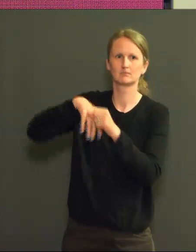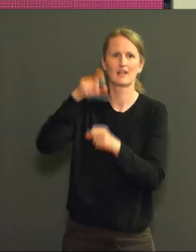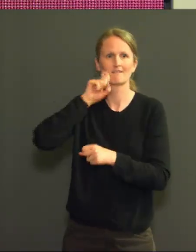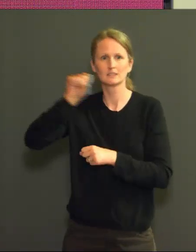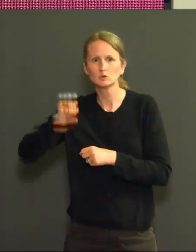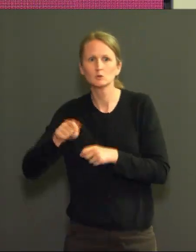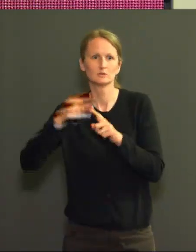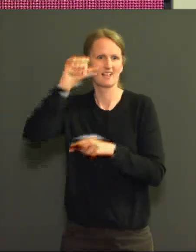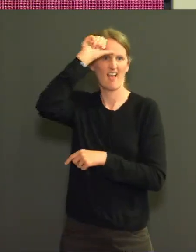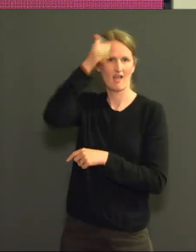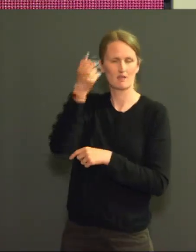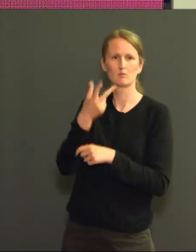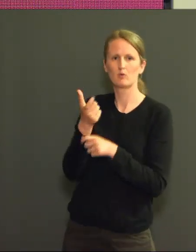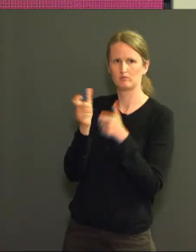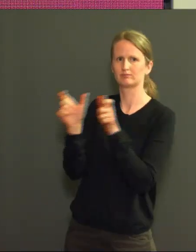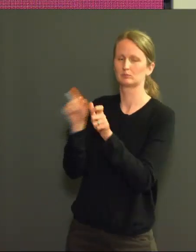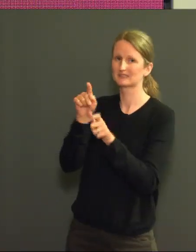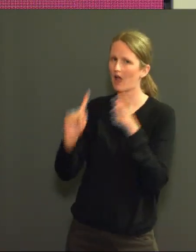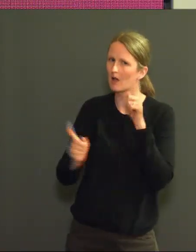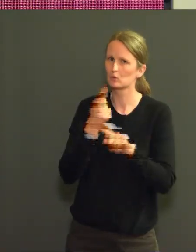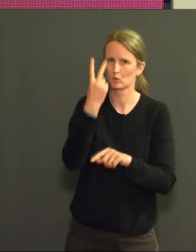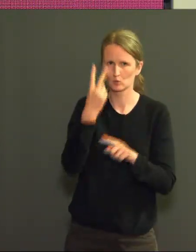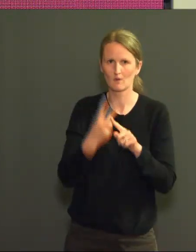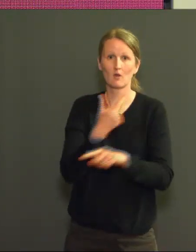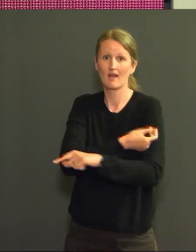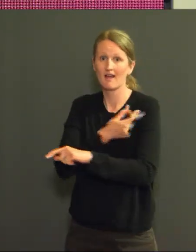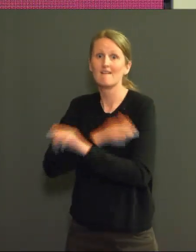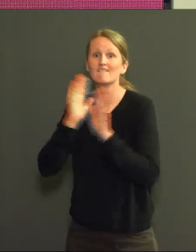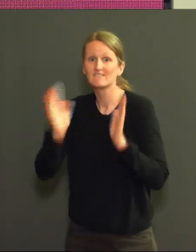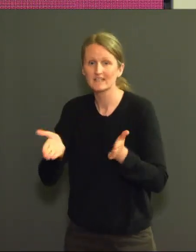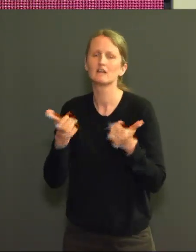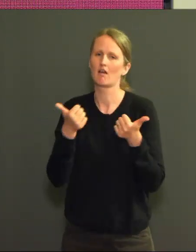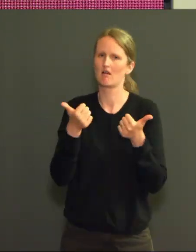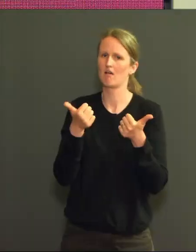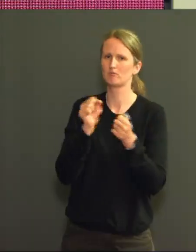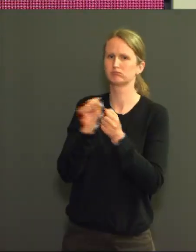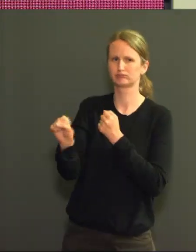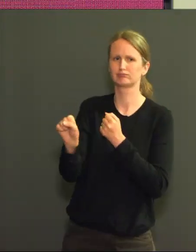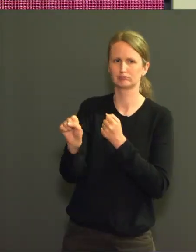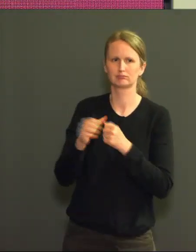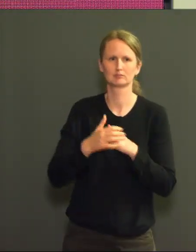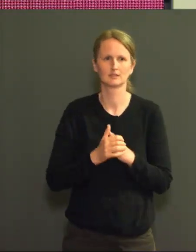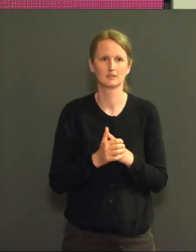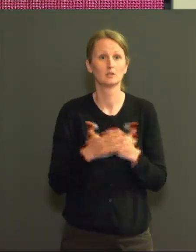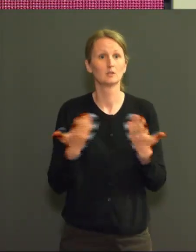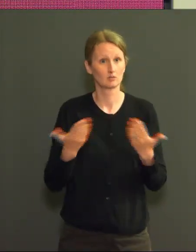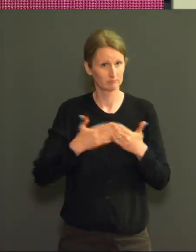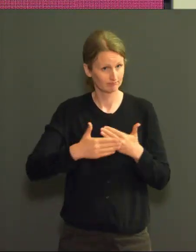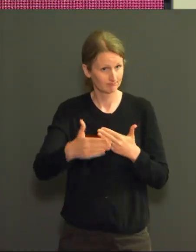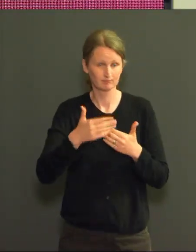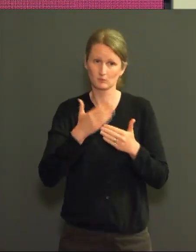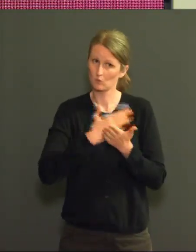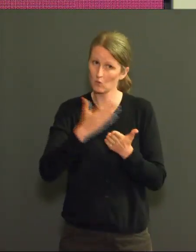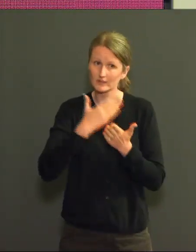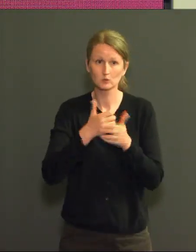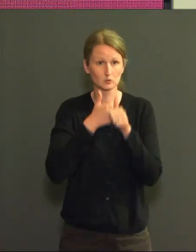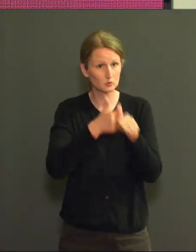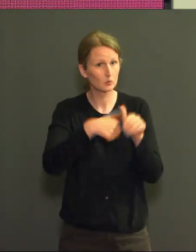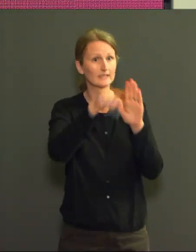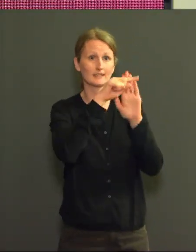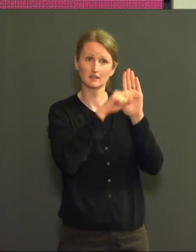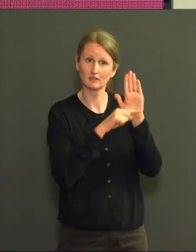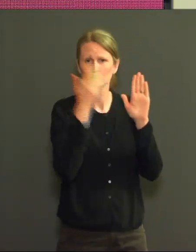pour l'instant de continuer à pratiquer les mesures d'hygiène, les mesures de distanciation sociale, même si elles peuvent être assouplies, elles ne doivent